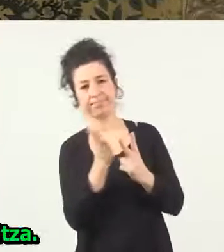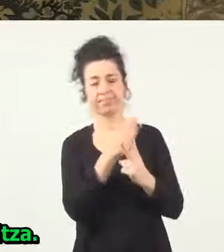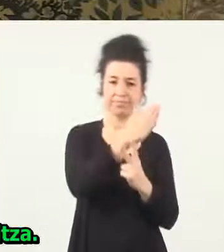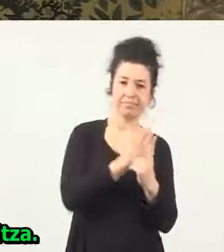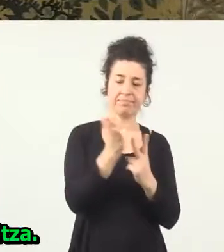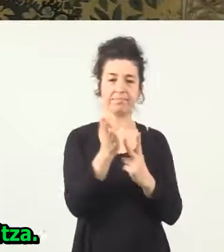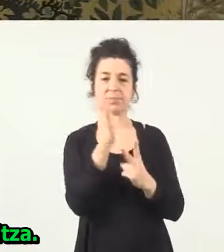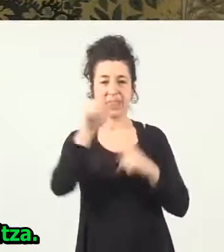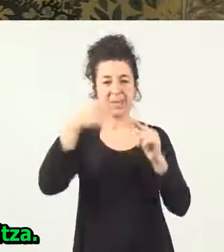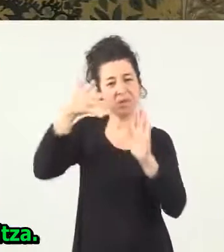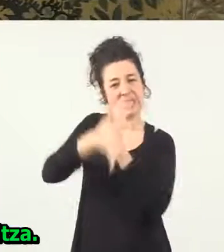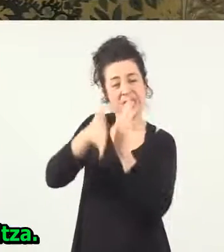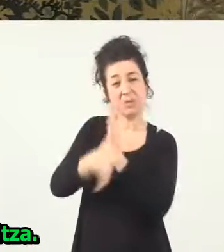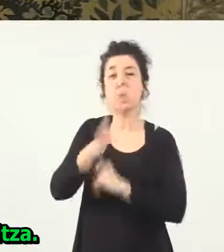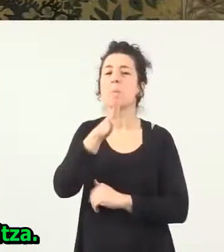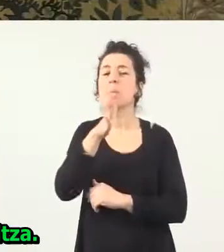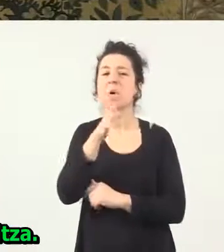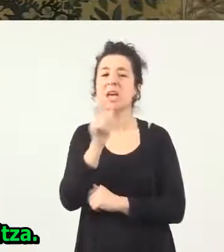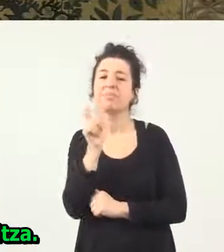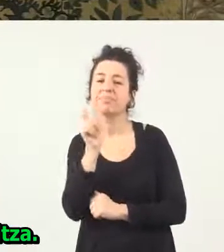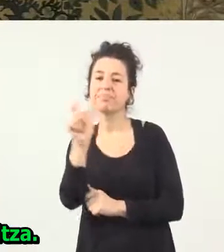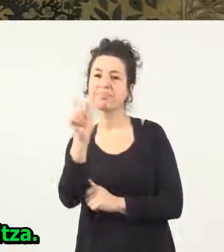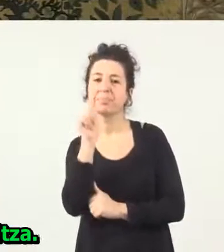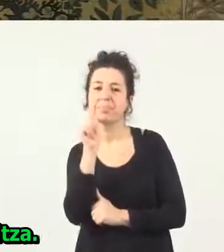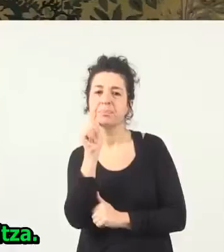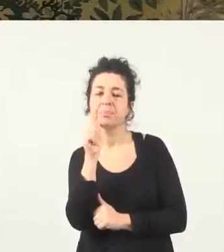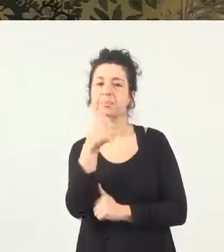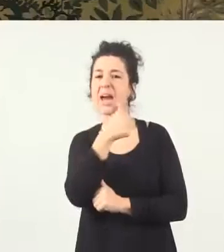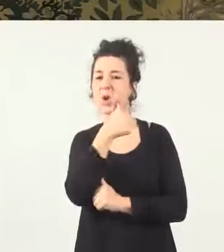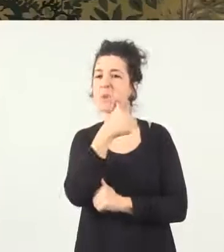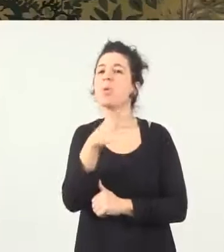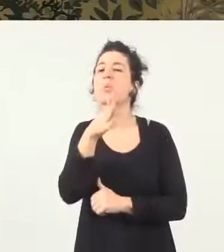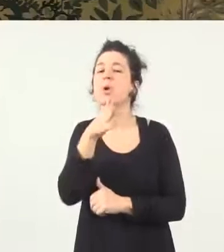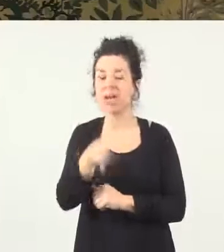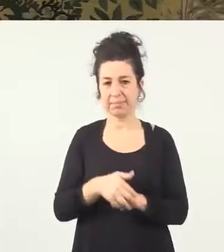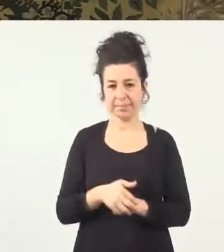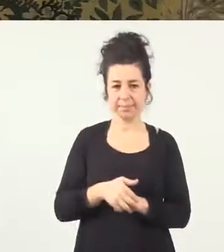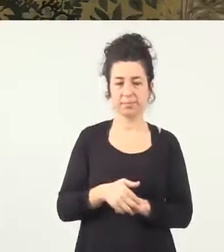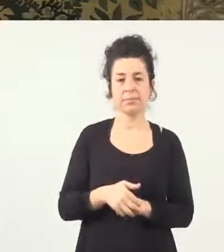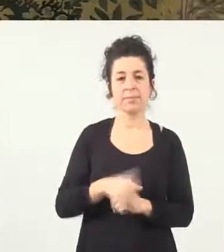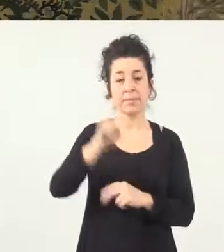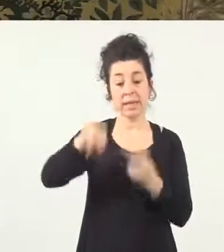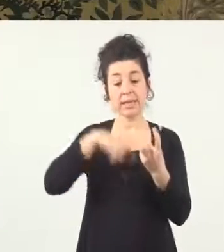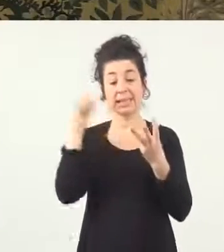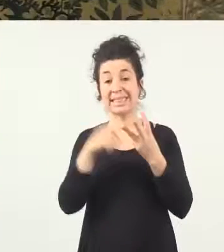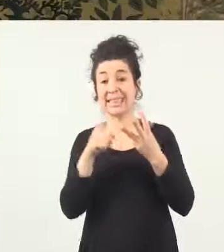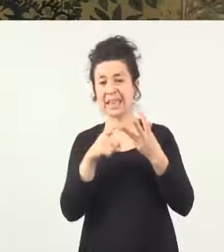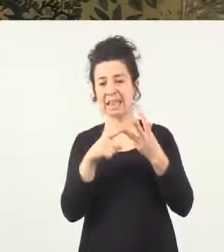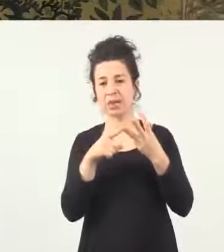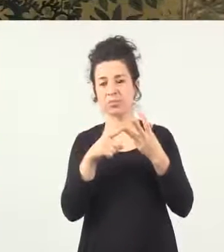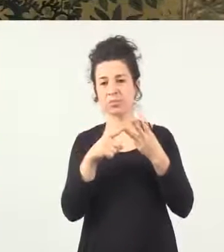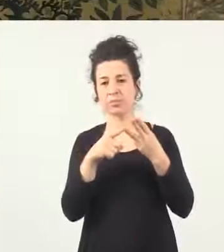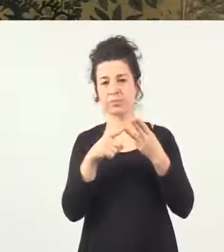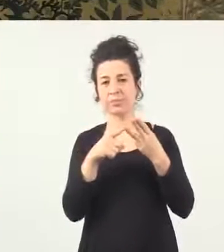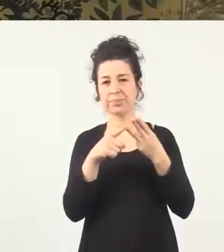gero azalduko dizuet zergatik erabiltzen ditut adibidez anonimotasunaren hitza. Eta hirugarren ardatza, pixka